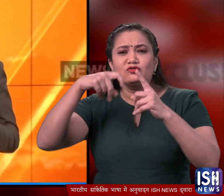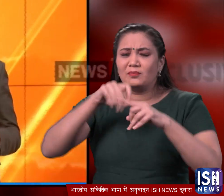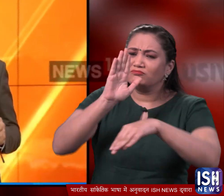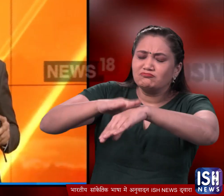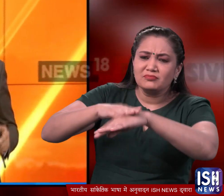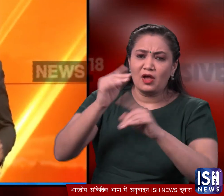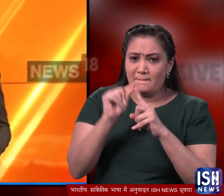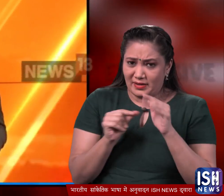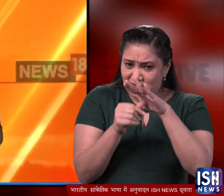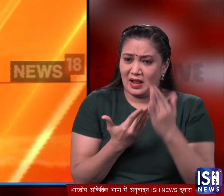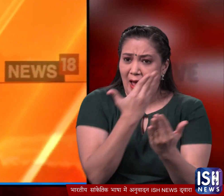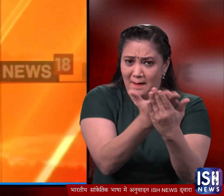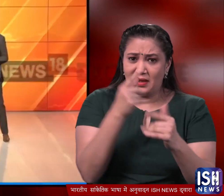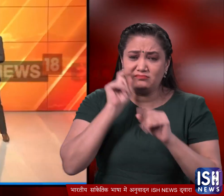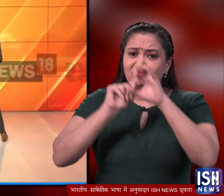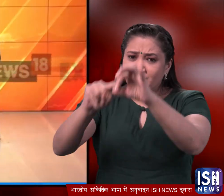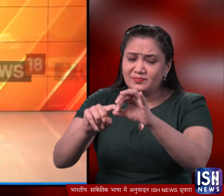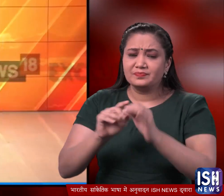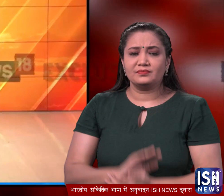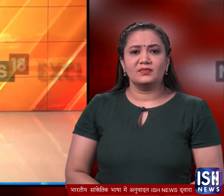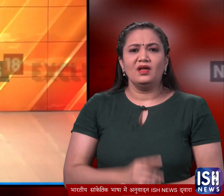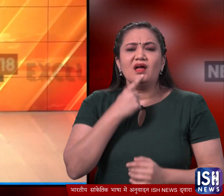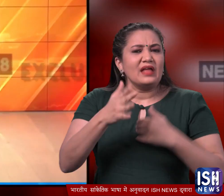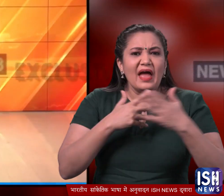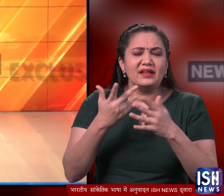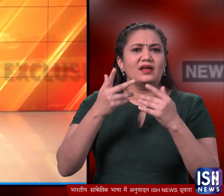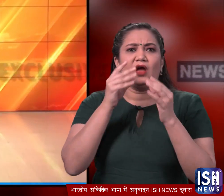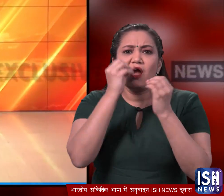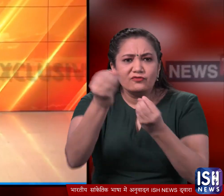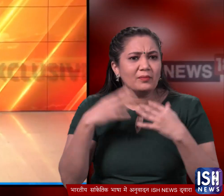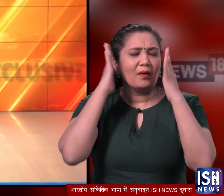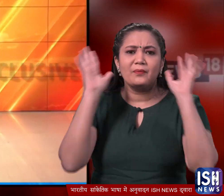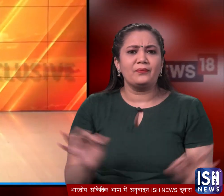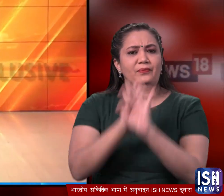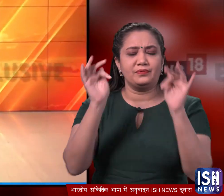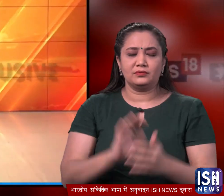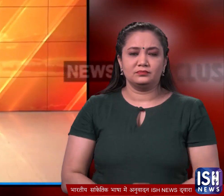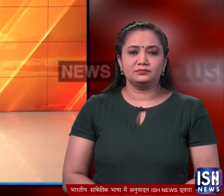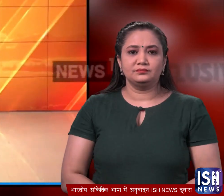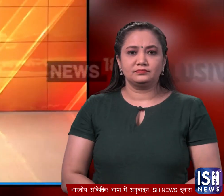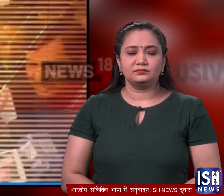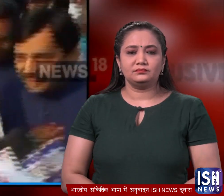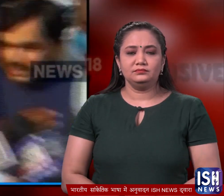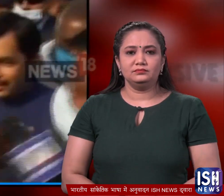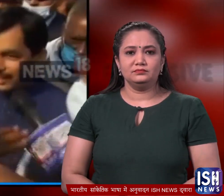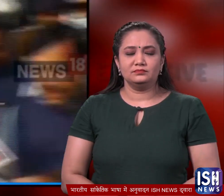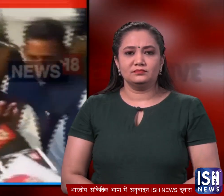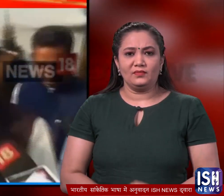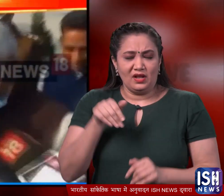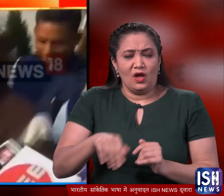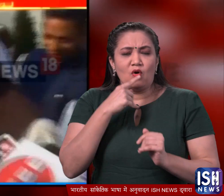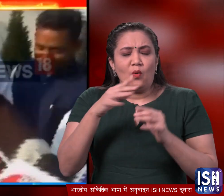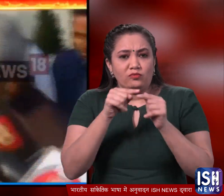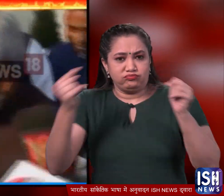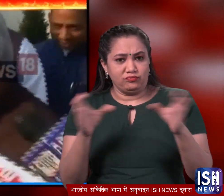जब नीतीश कुमार से राष्ट्रपति पद के लिए उम्मीदवारी पर सवाल किया तो उन्होंने इसके बारे में किसी भी तरह की जानकारी होने से इनकार कर दिया। बहुत चर्चा